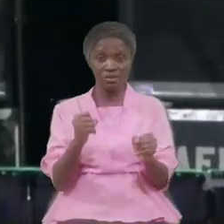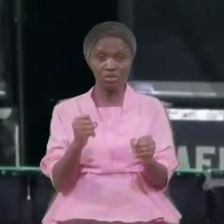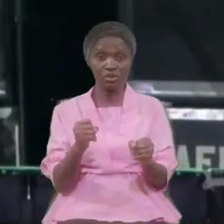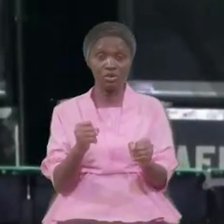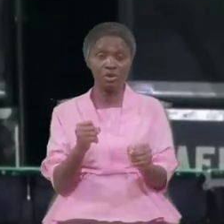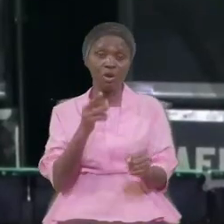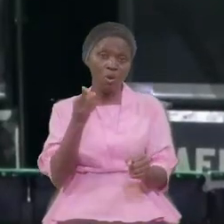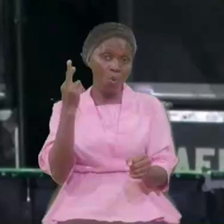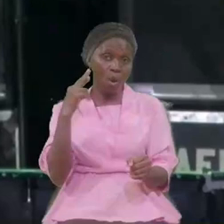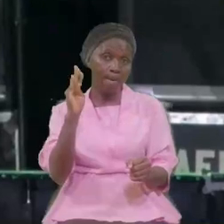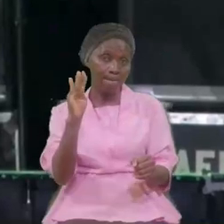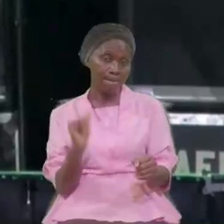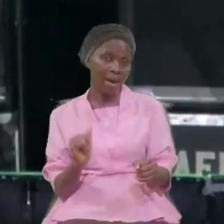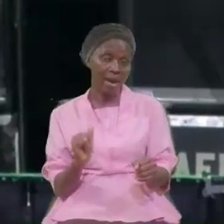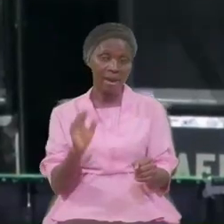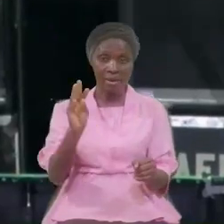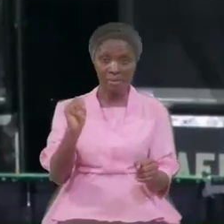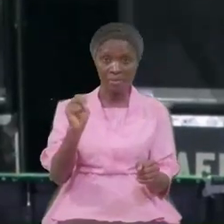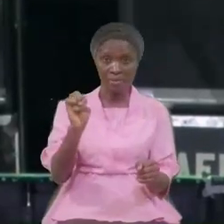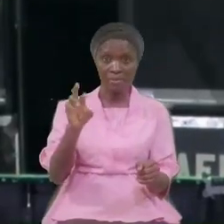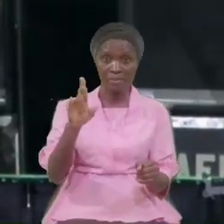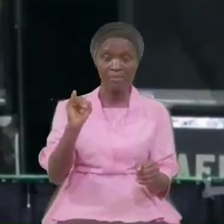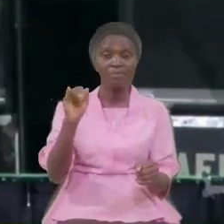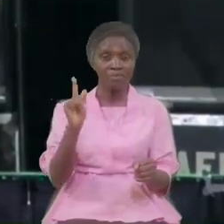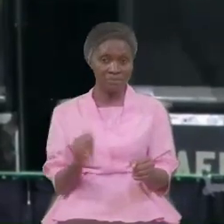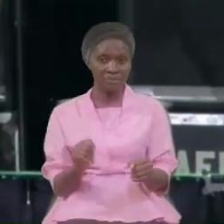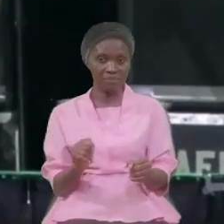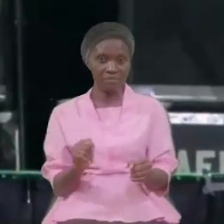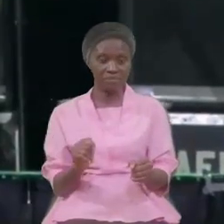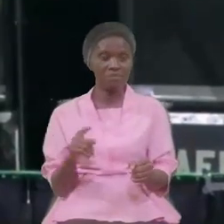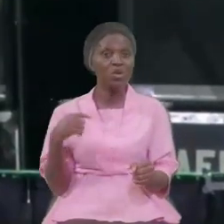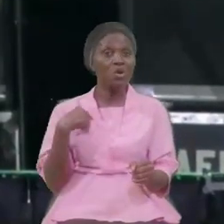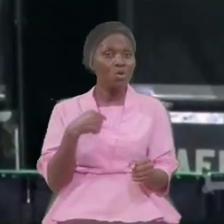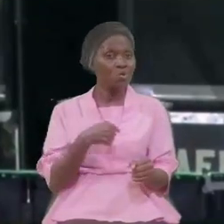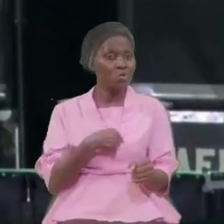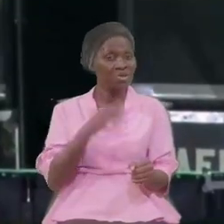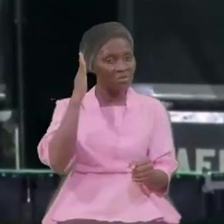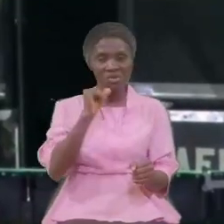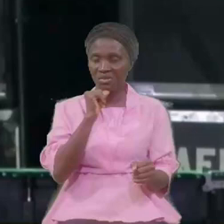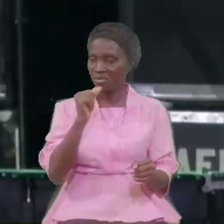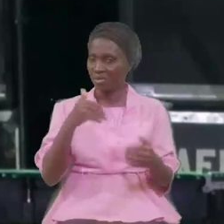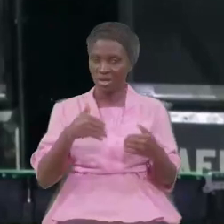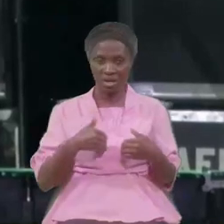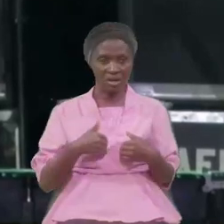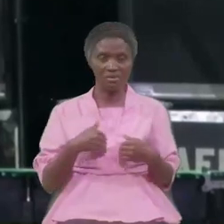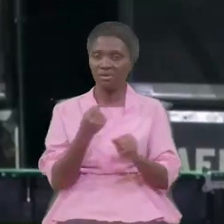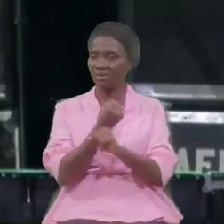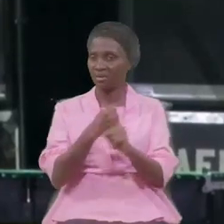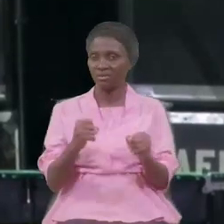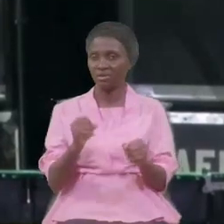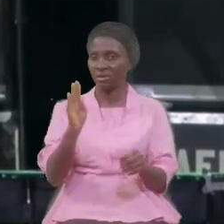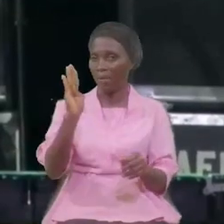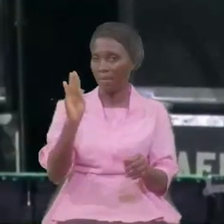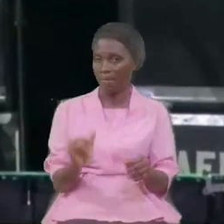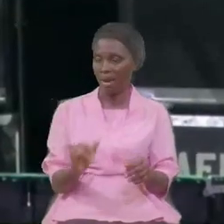ce n'est pas le mérite là, non. Vous n'aurez pas le salut par